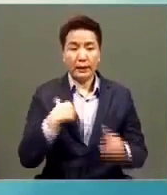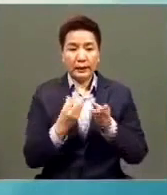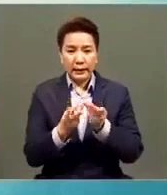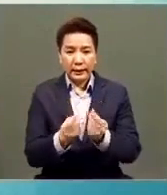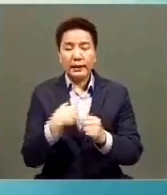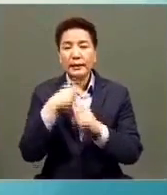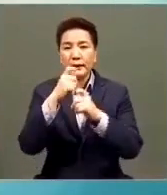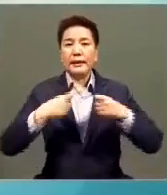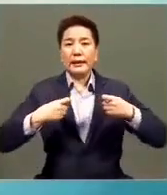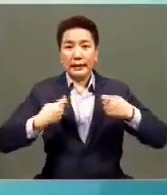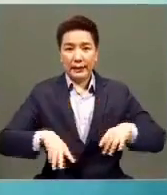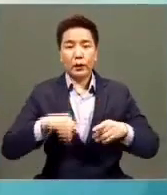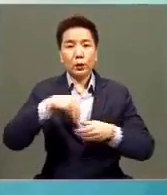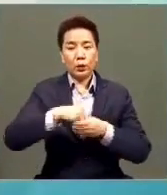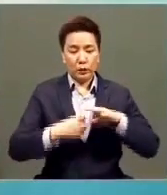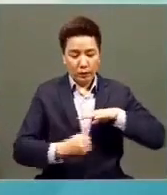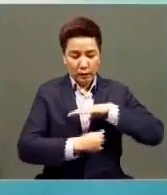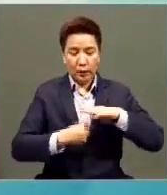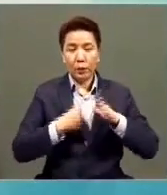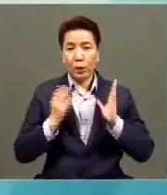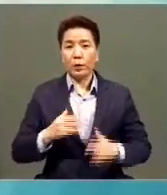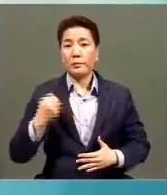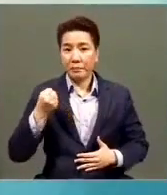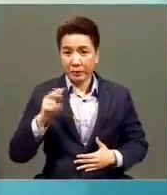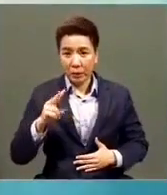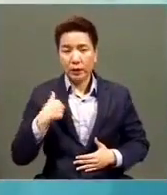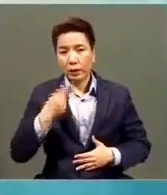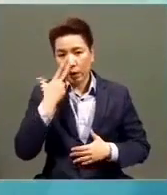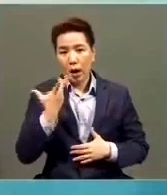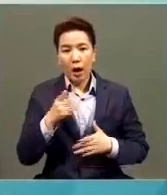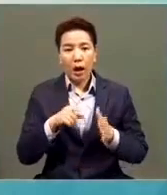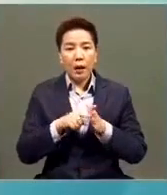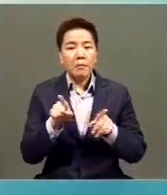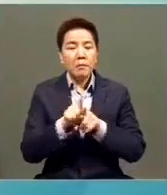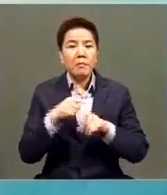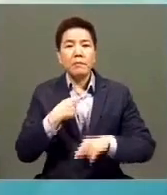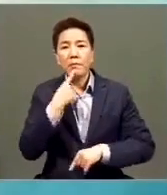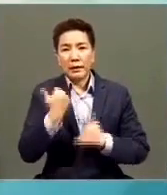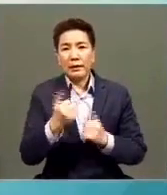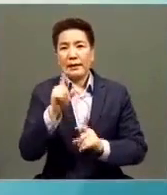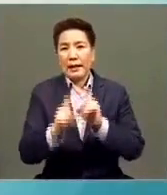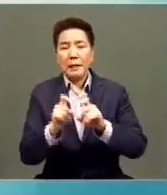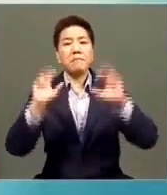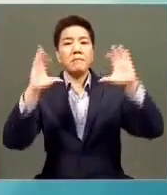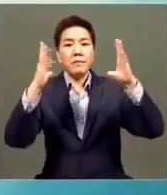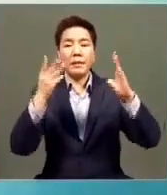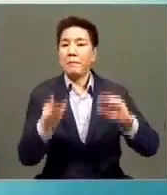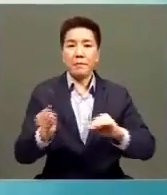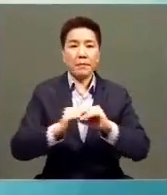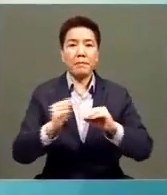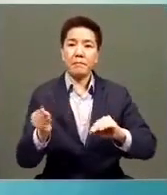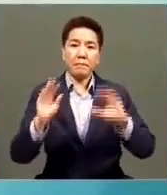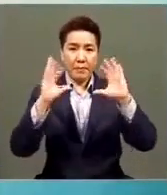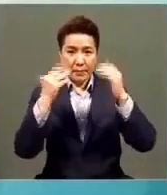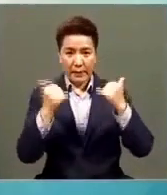วัติเสี่ยงเนี่ยอยู่ในสเตทควอรันทีนแล้ว12รายก็เป็นตัวเลข0ที่ย้ำนะคะว่าไม่มีผู้เสียชีวิตรายใหม่สำหรับวัน